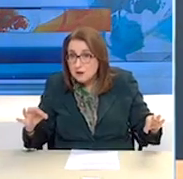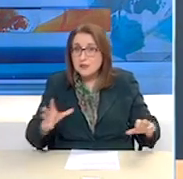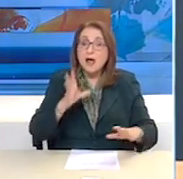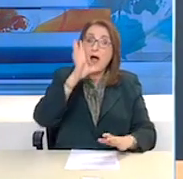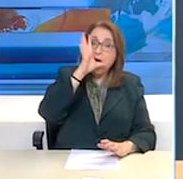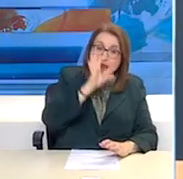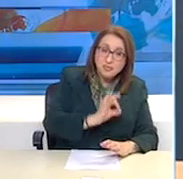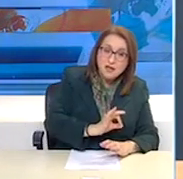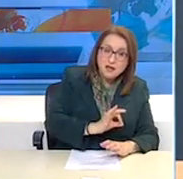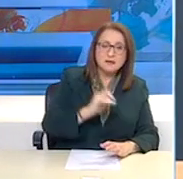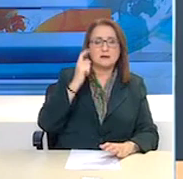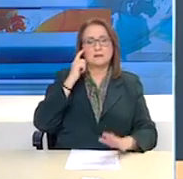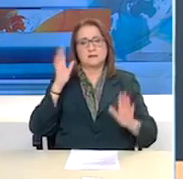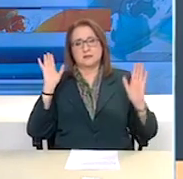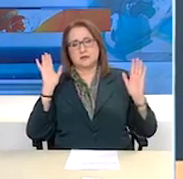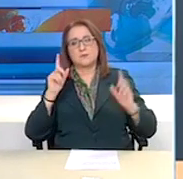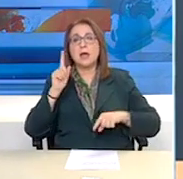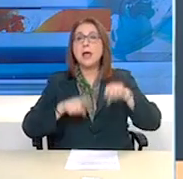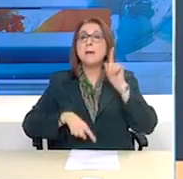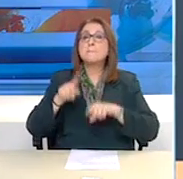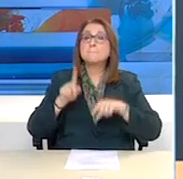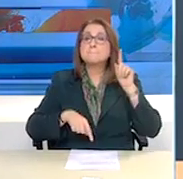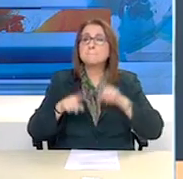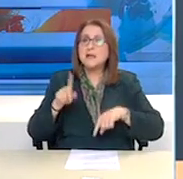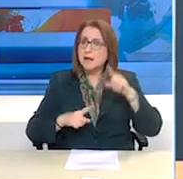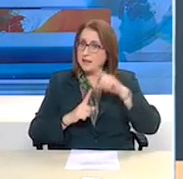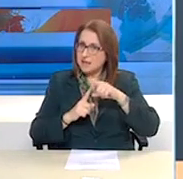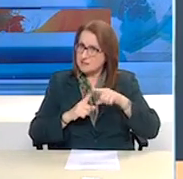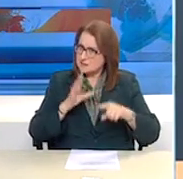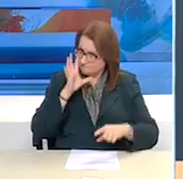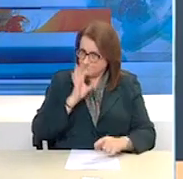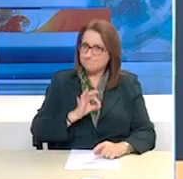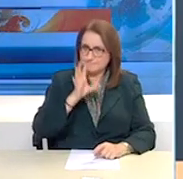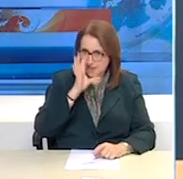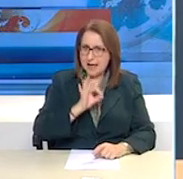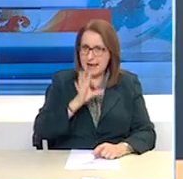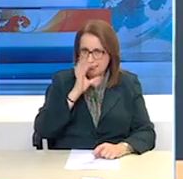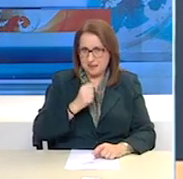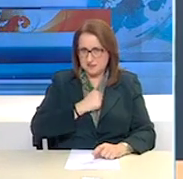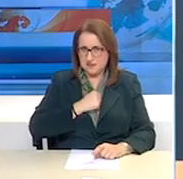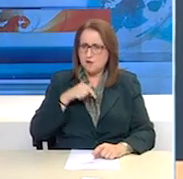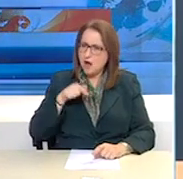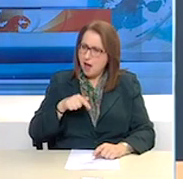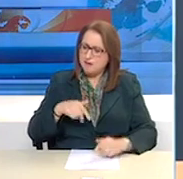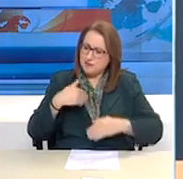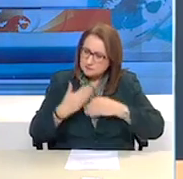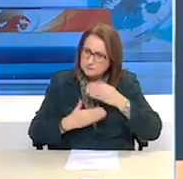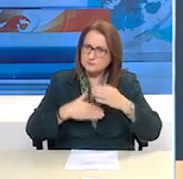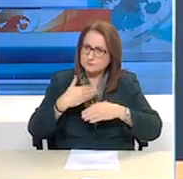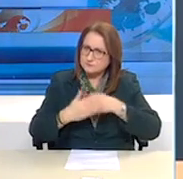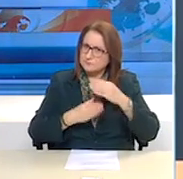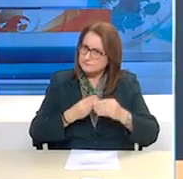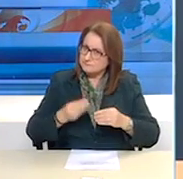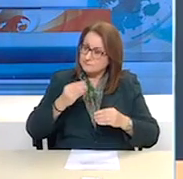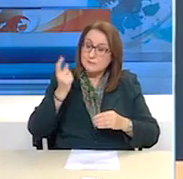αυτό που συμβαίνει, και φαίνεται ότι κάποια από τα νεότερα μάλλον μας λένε την αλήθεια και θα δούμε σιγά σιγά αυτά να χρησιμοποιούνται όλο και περισσότερο, όχι